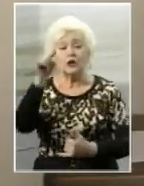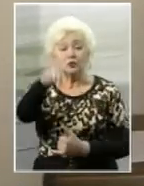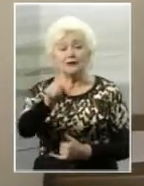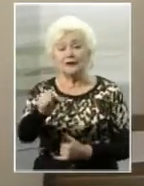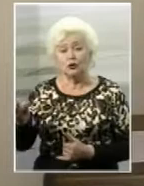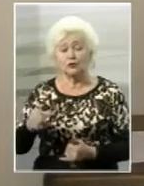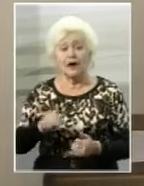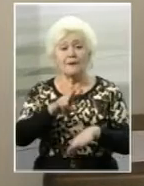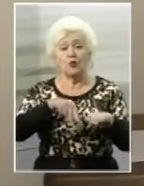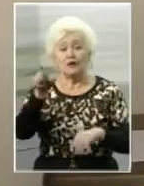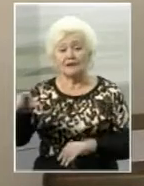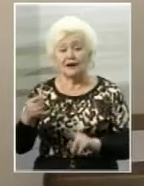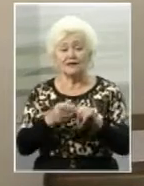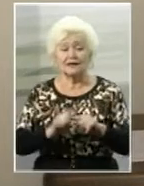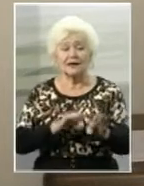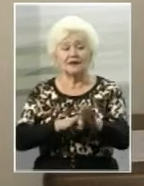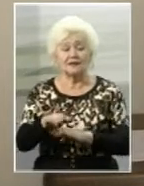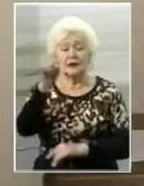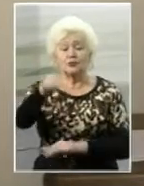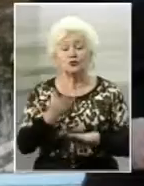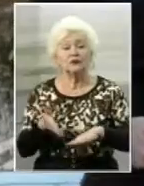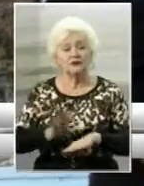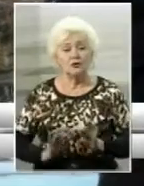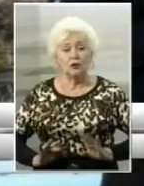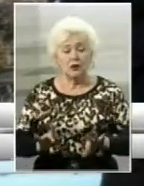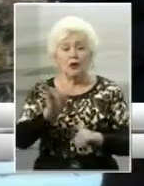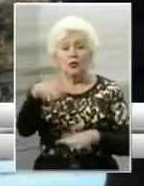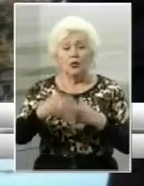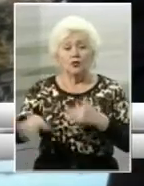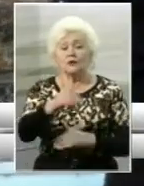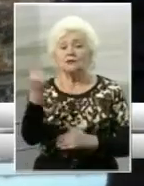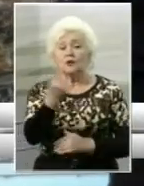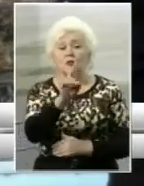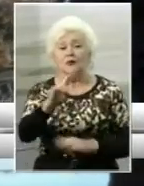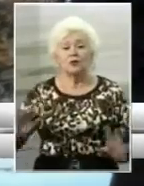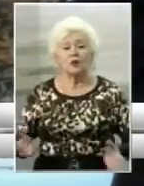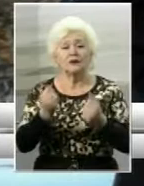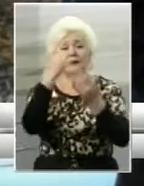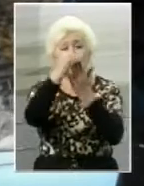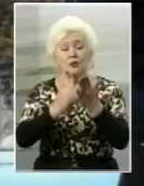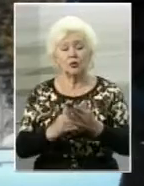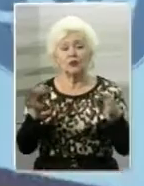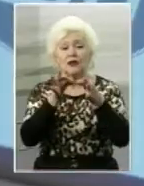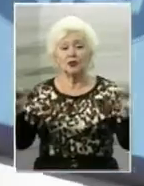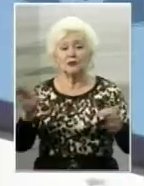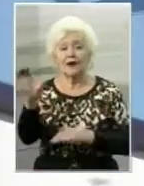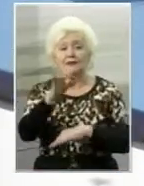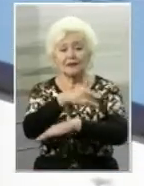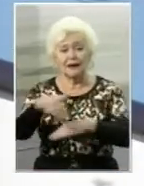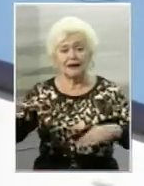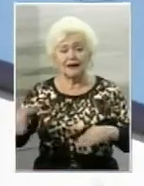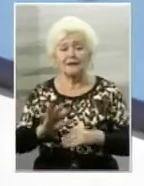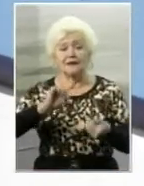людей поліцейських, які здійснюють цю нелегку справу. У Херсоні першими, хто підтримав програму «Тонка синя лінія»,